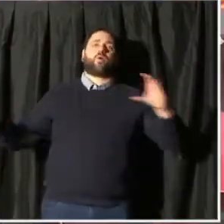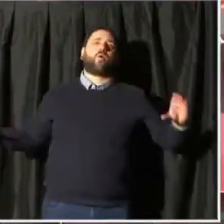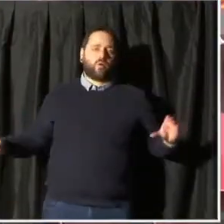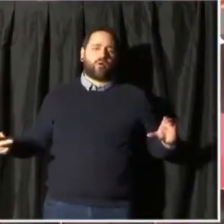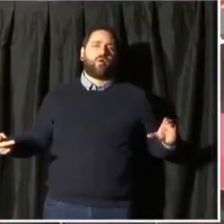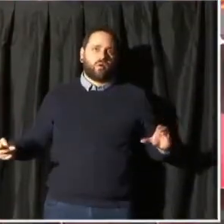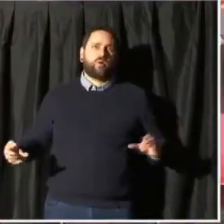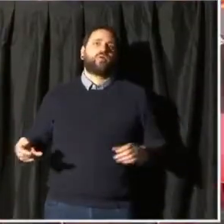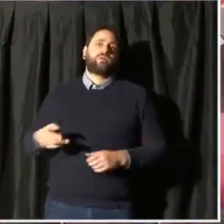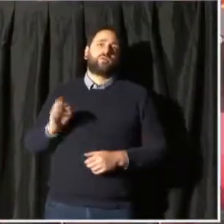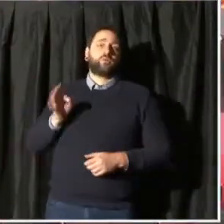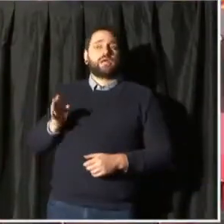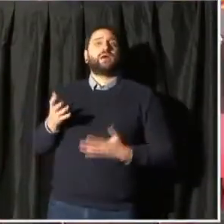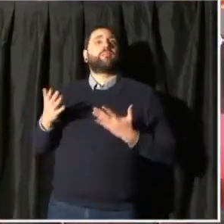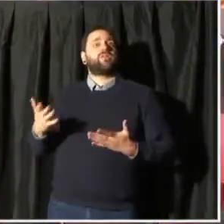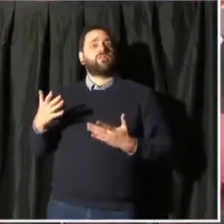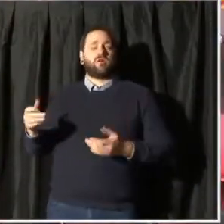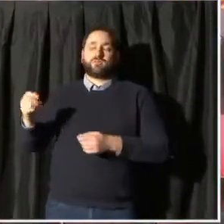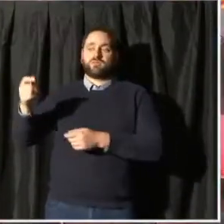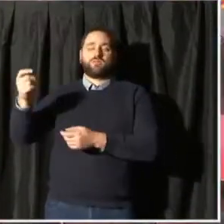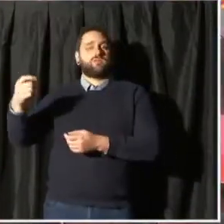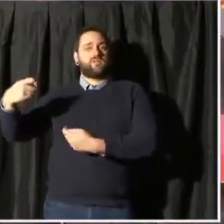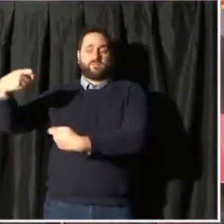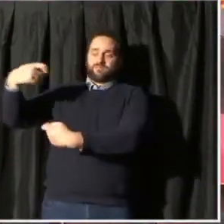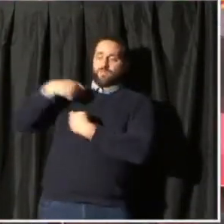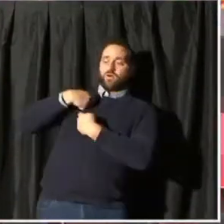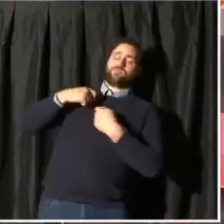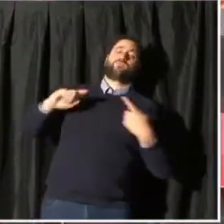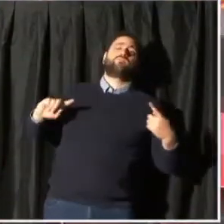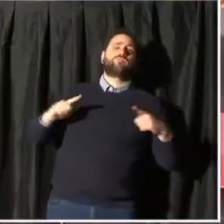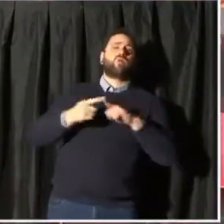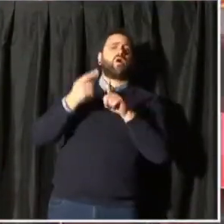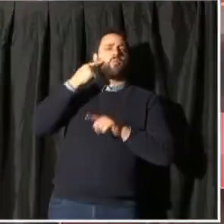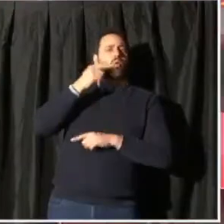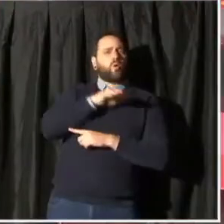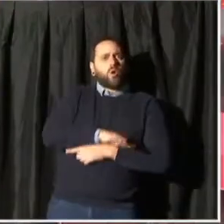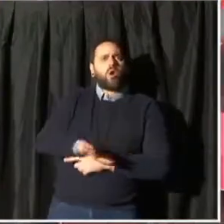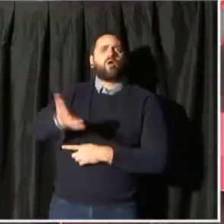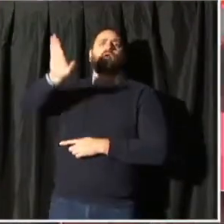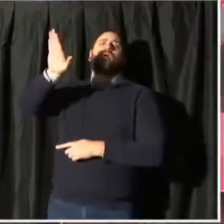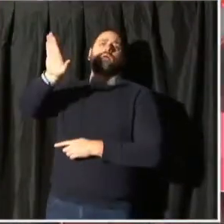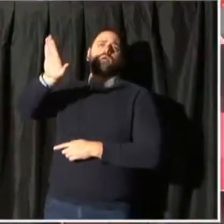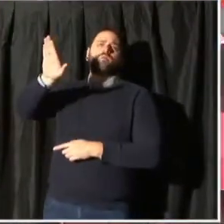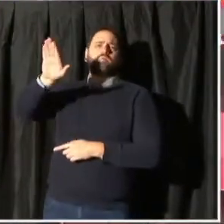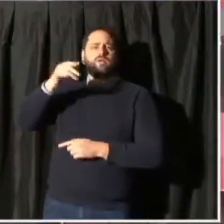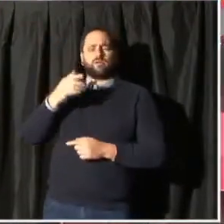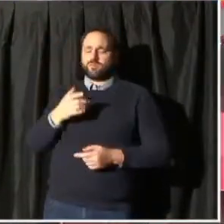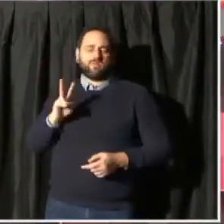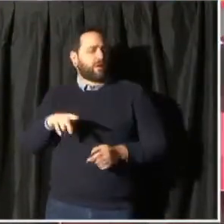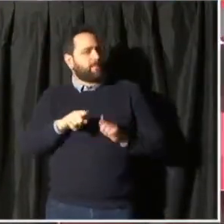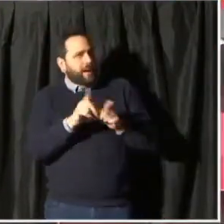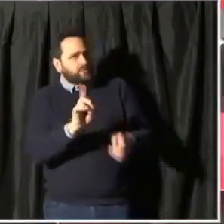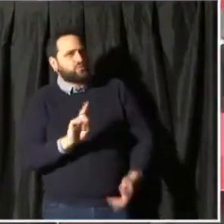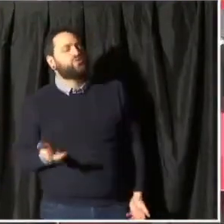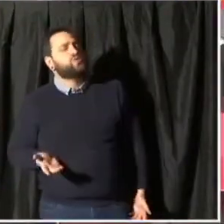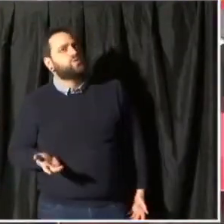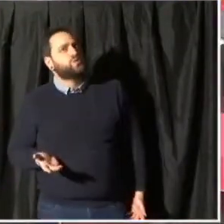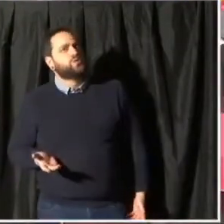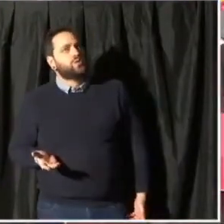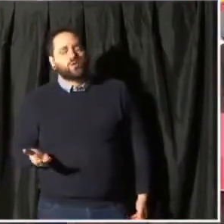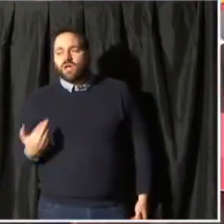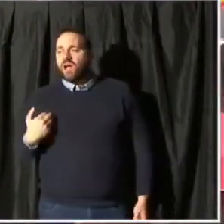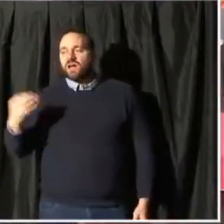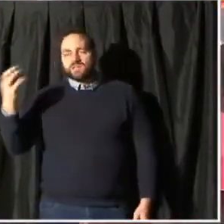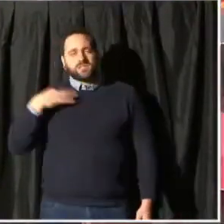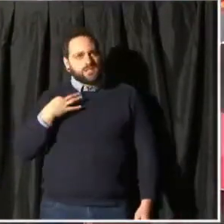plan de relance un plan de relance effectivement qui est absolument injuste parce que vous avez justement tu me on en parlait vous avez été quand